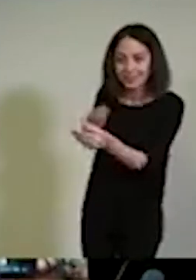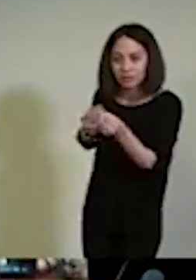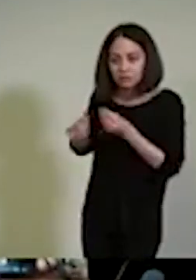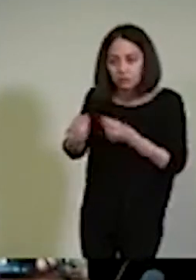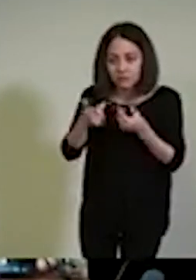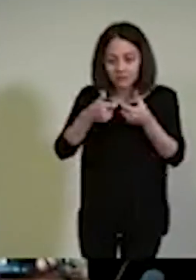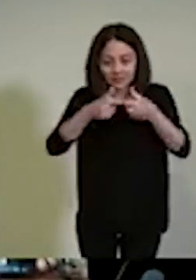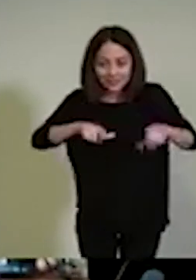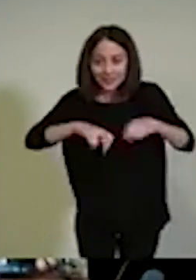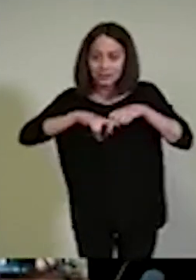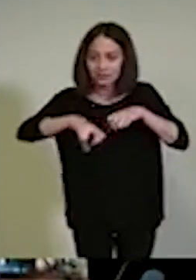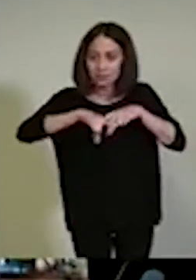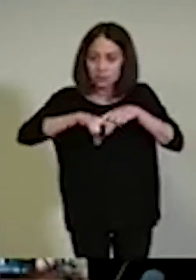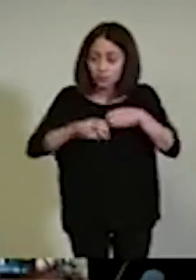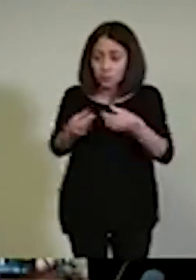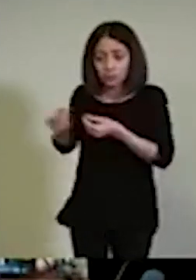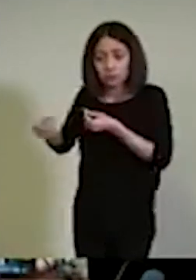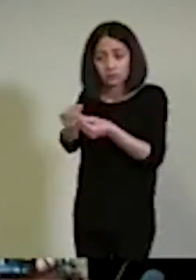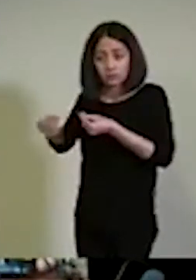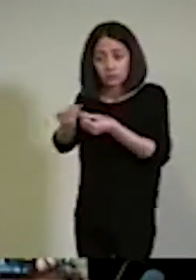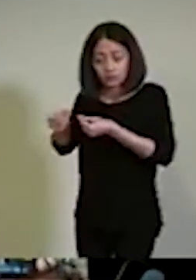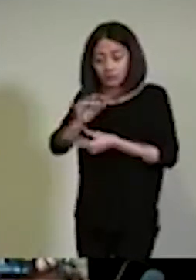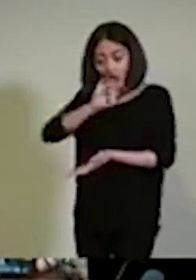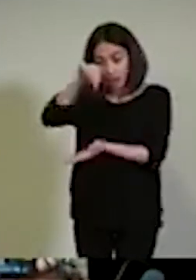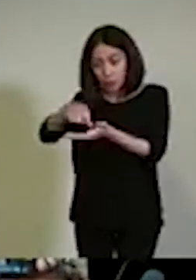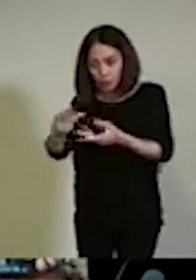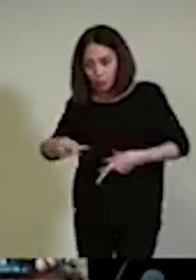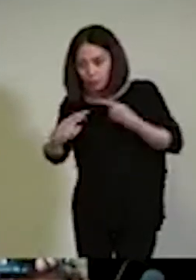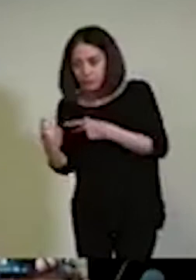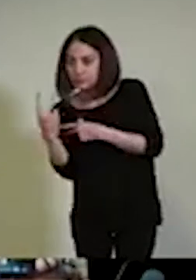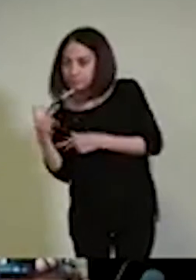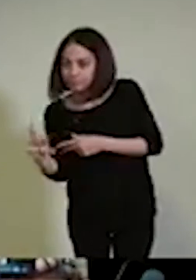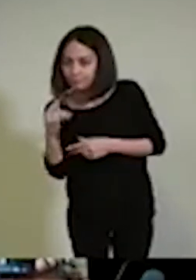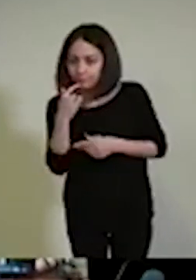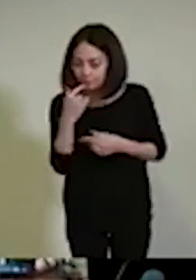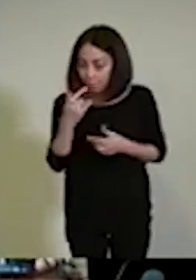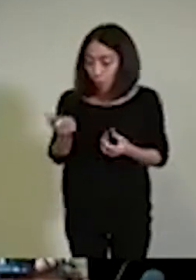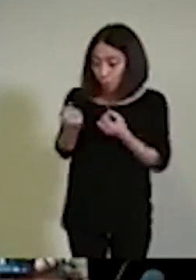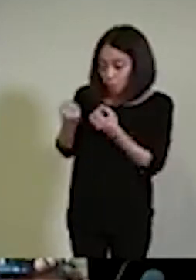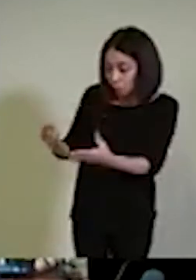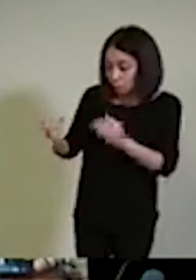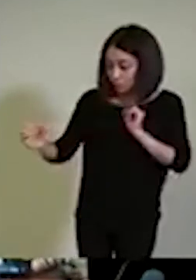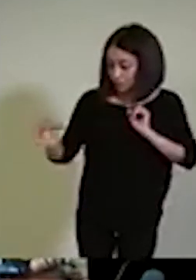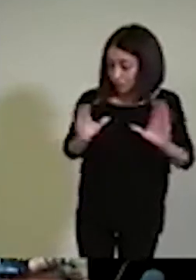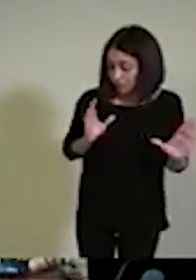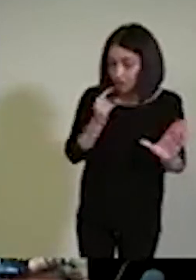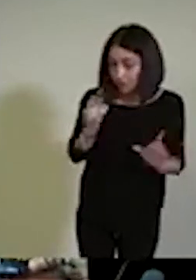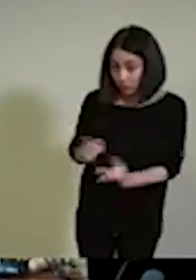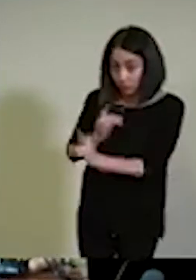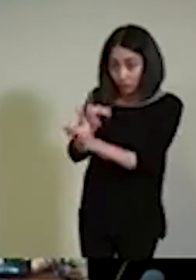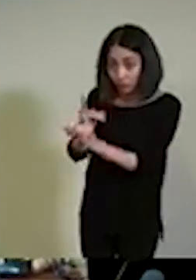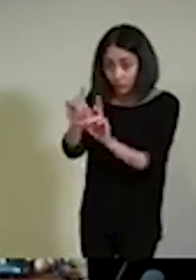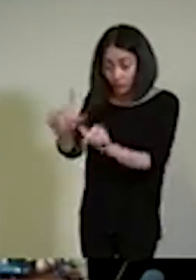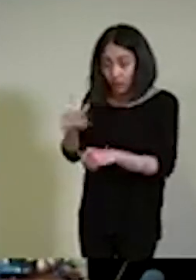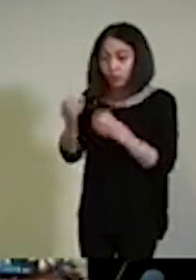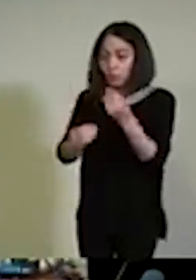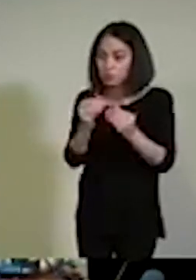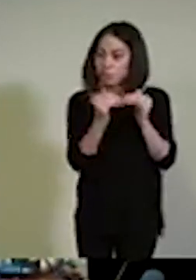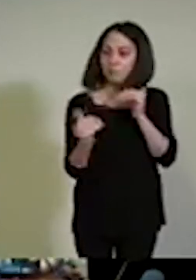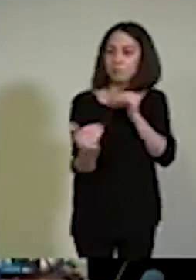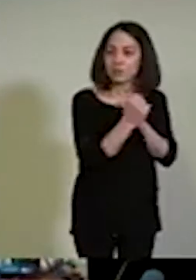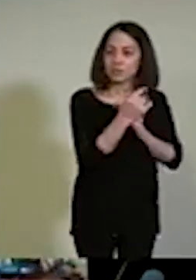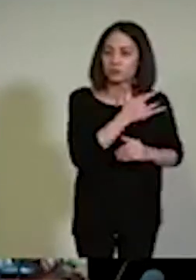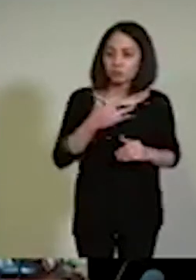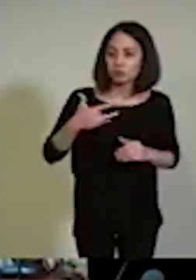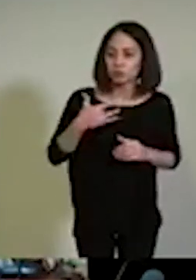démarches, de se rendre sur les lieux de vie de ces jeunes pour proposer le passage des médiateurs ou de la plateforme santé vulnérabilité du CCAS.